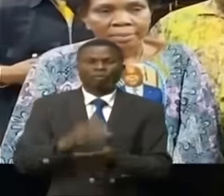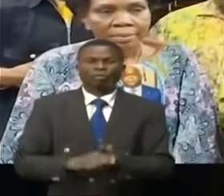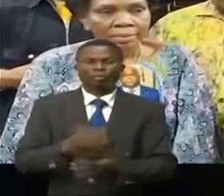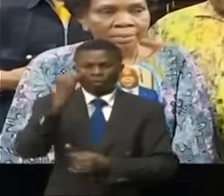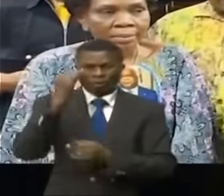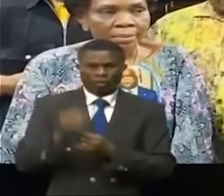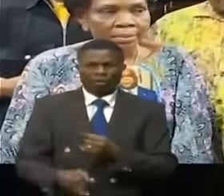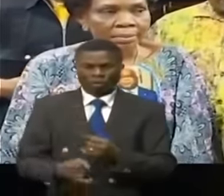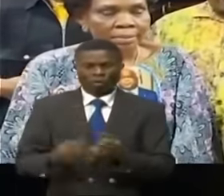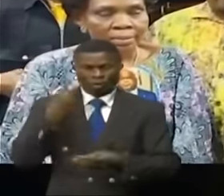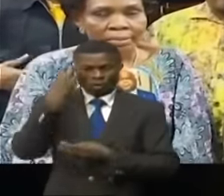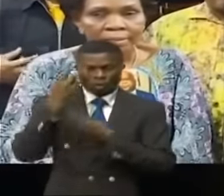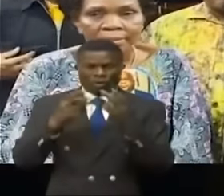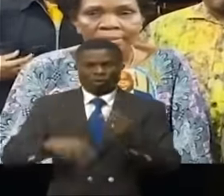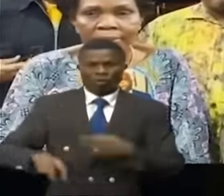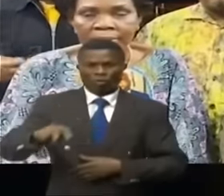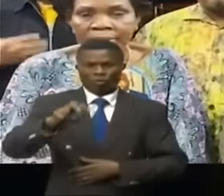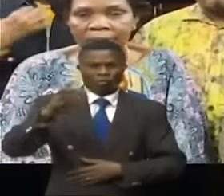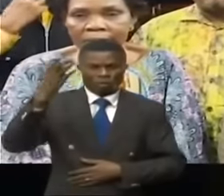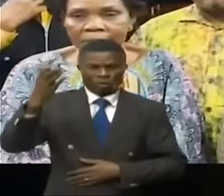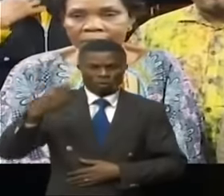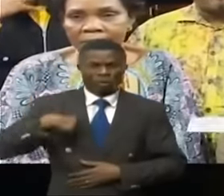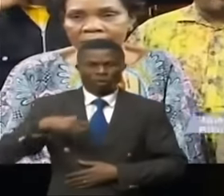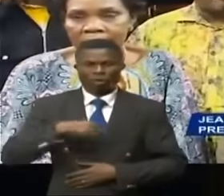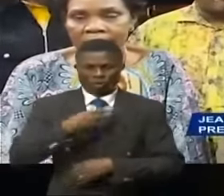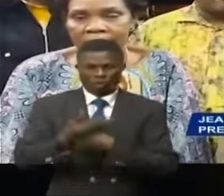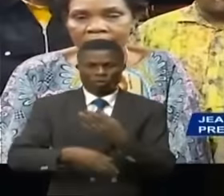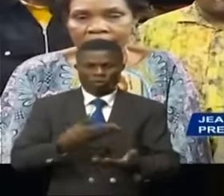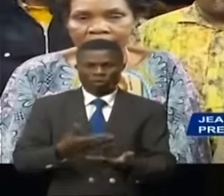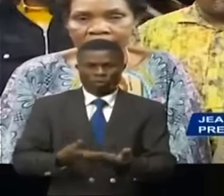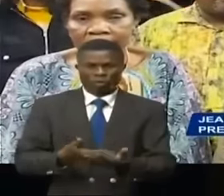cette itinérance que nous avons faite sur